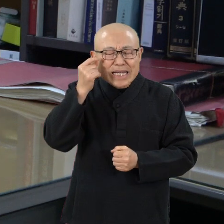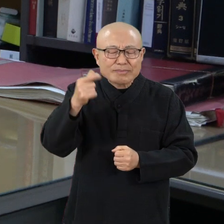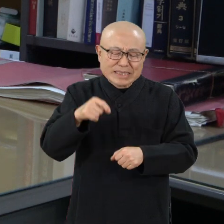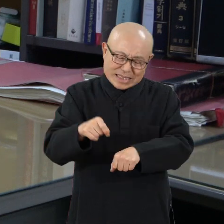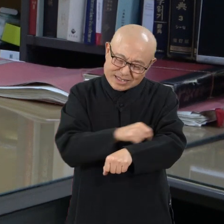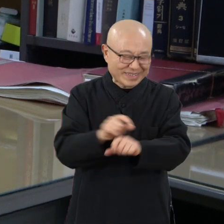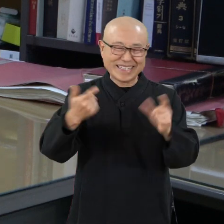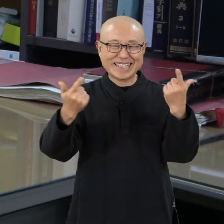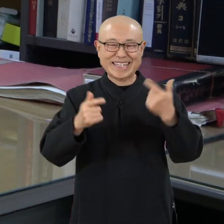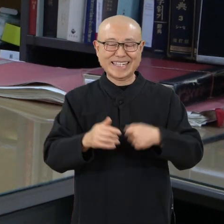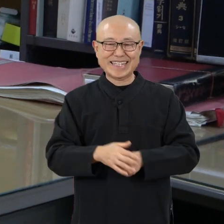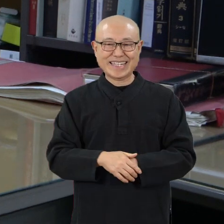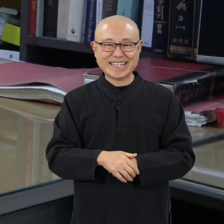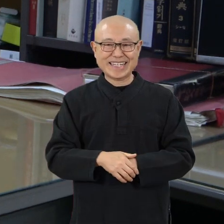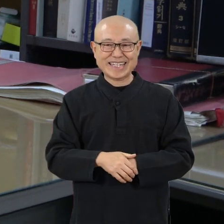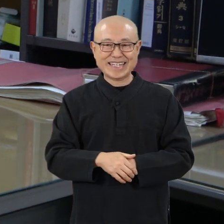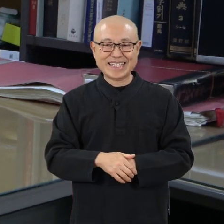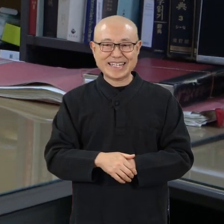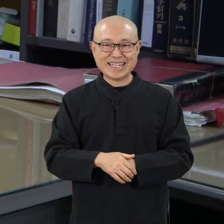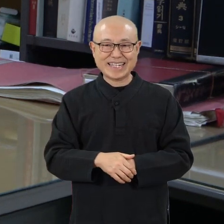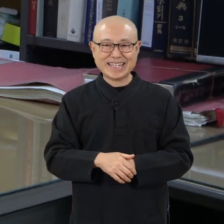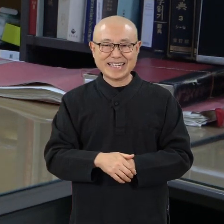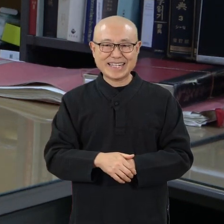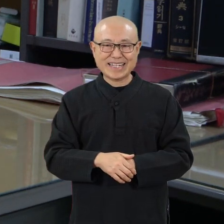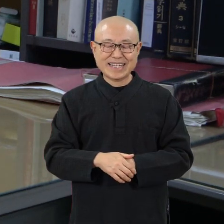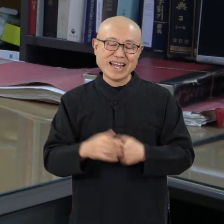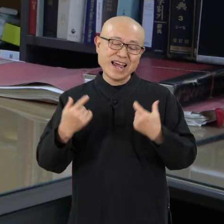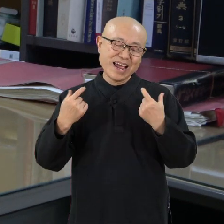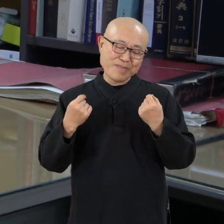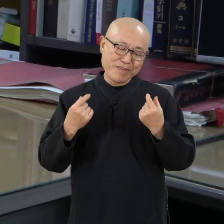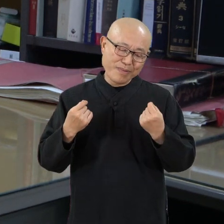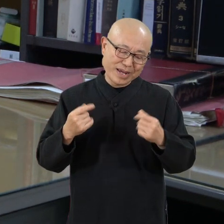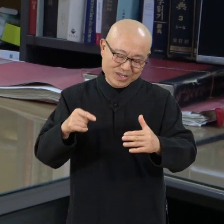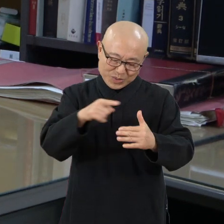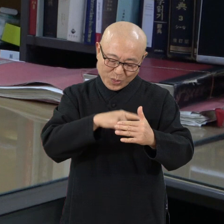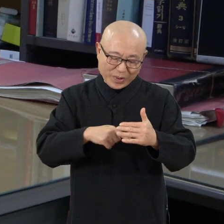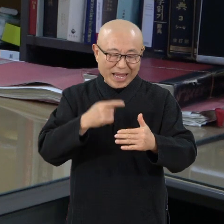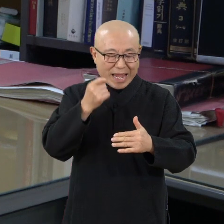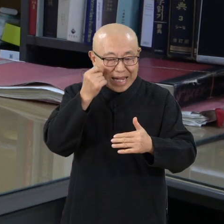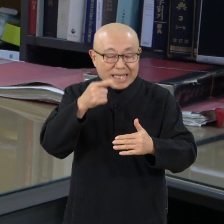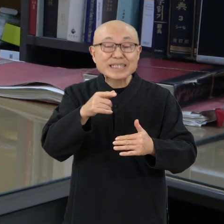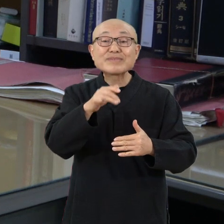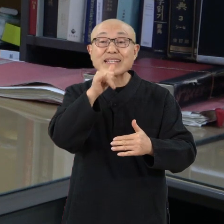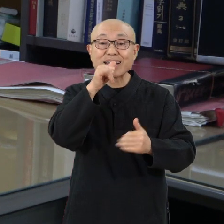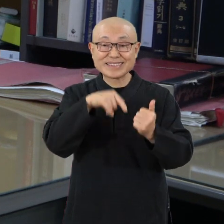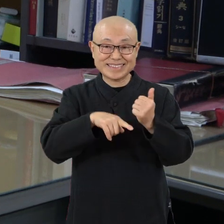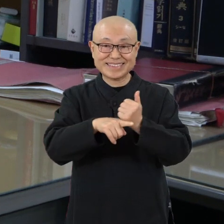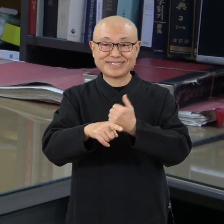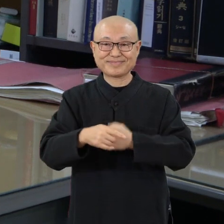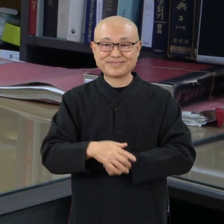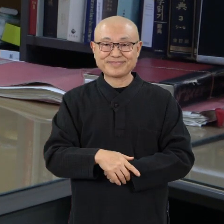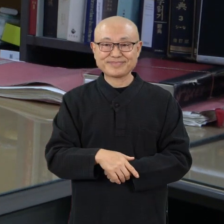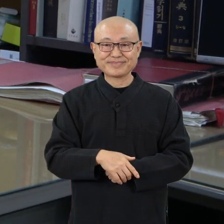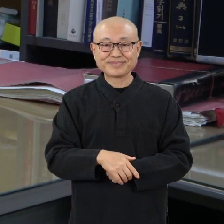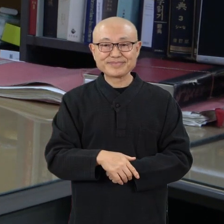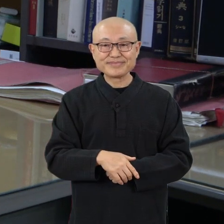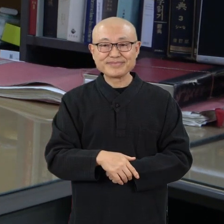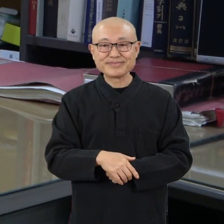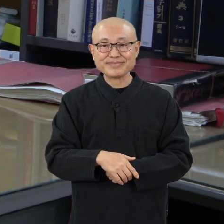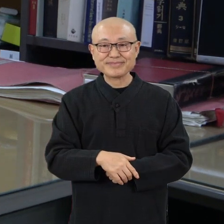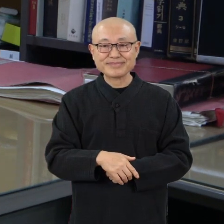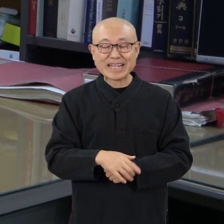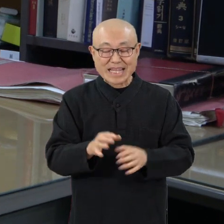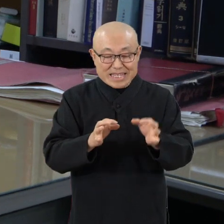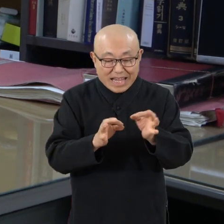있는 것이 아니다. 매우 일상적이고 평범한 곳에 있다는 그런 가르침이에요. 창을